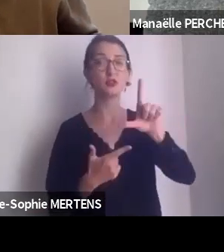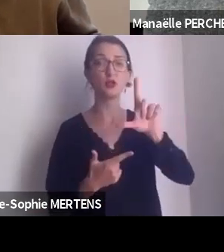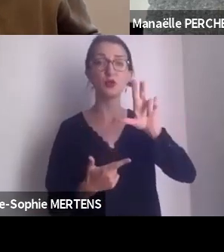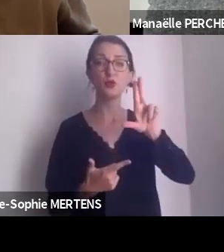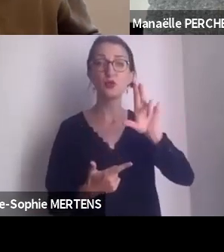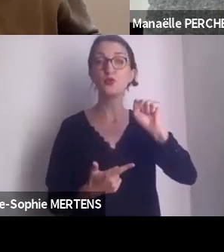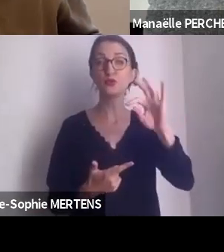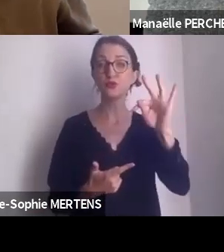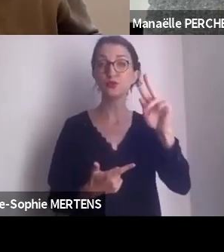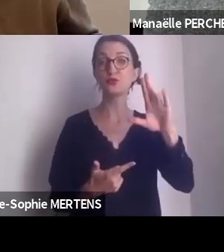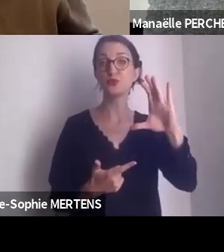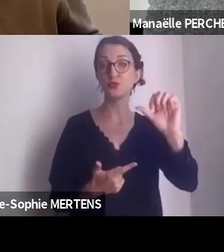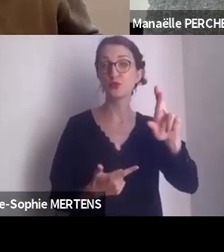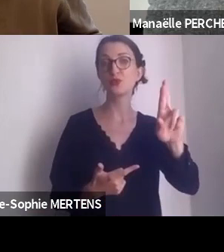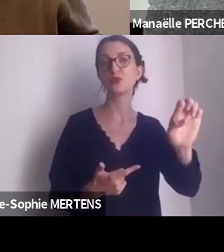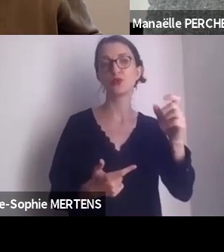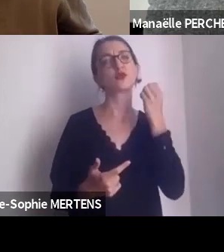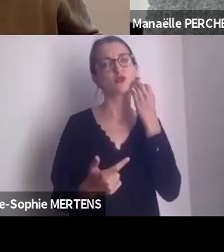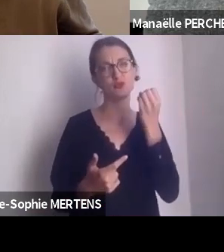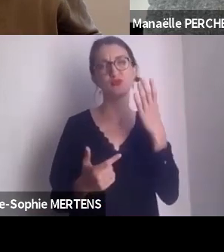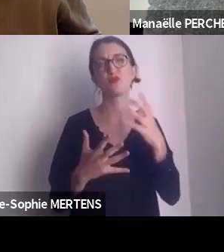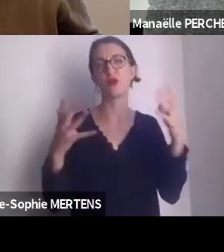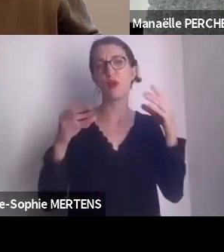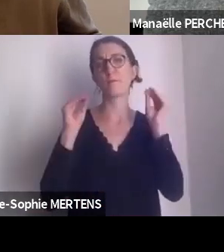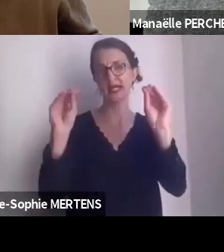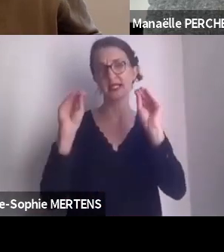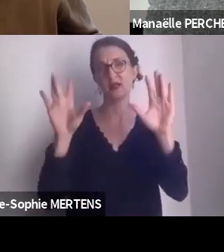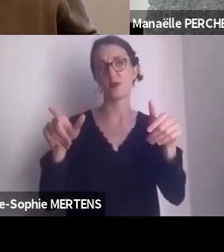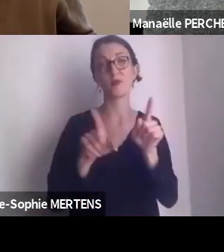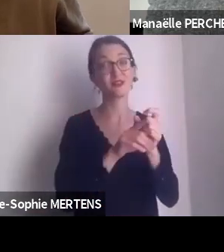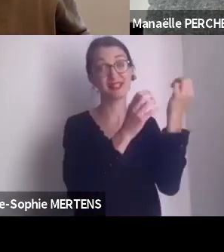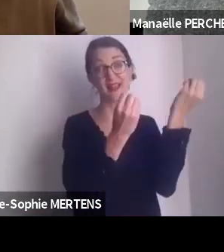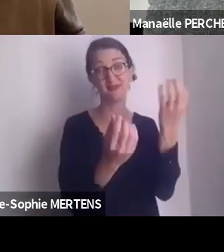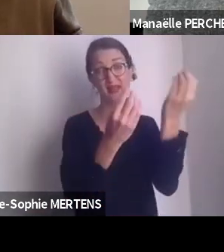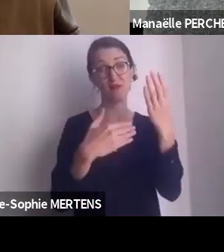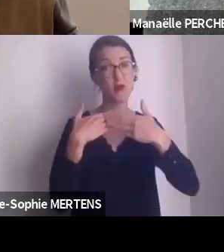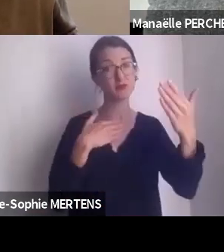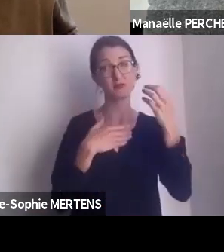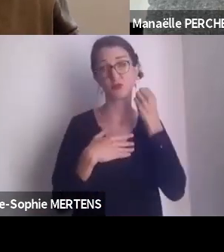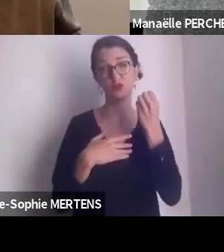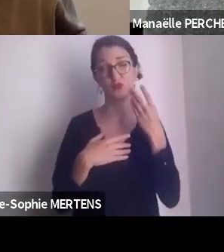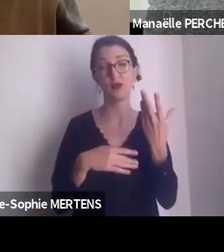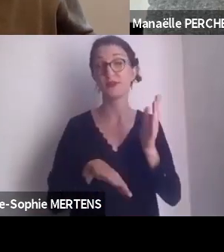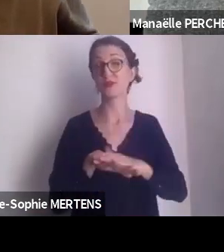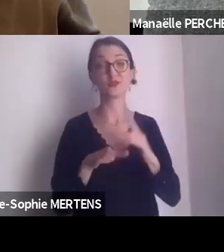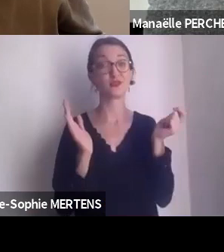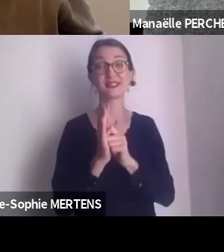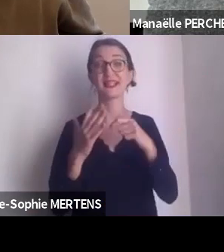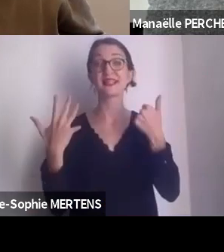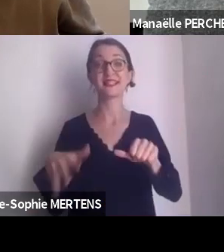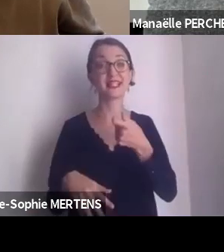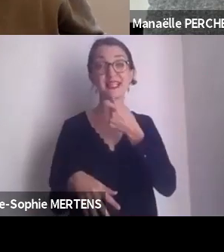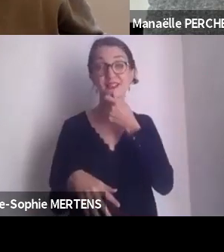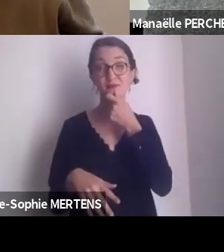Donc, pour nous, tout s'est arrêté le 16 mars, en fait. Hein. L'activité a été arrêtée complètement. J'ai dû mettre tout le personnel en